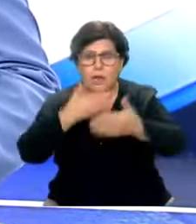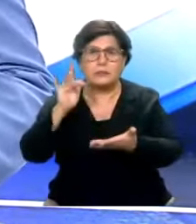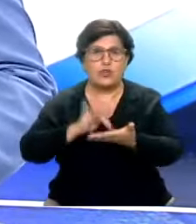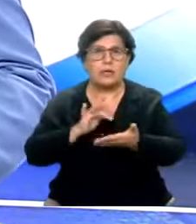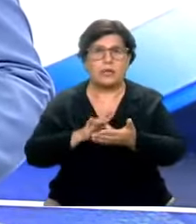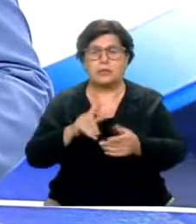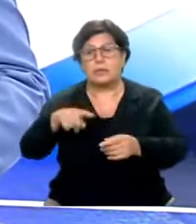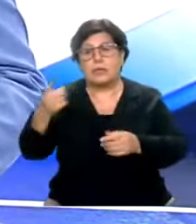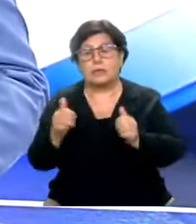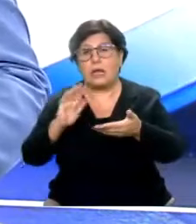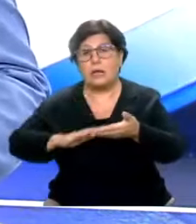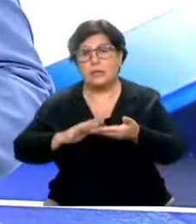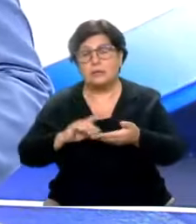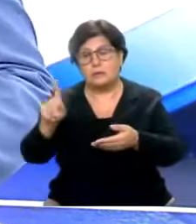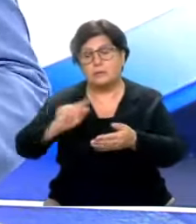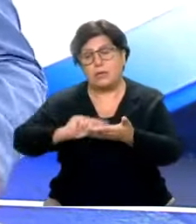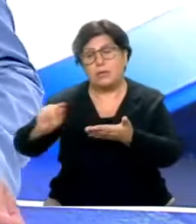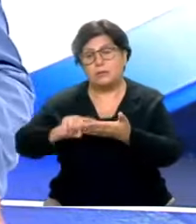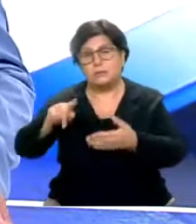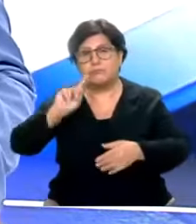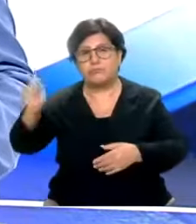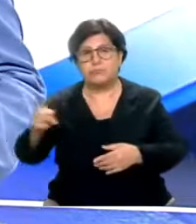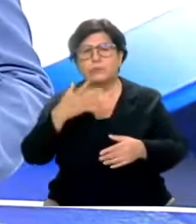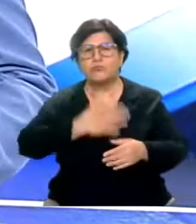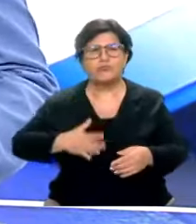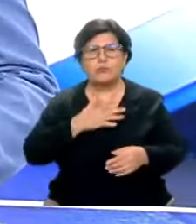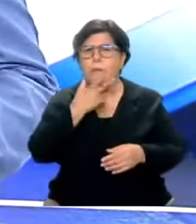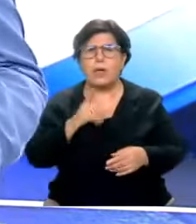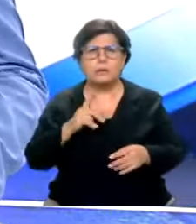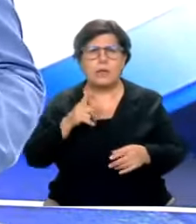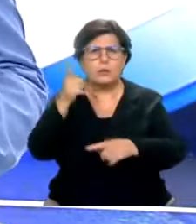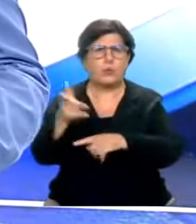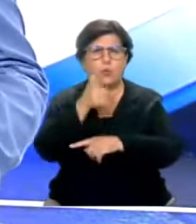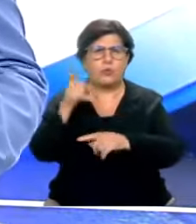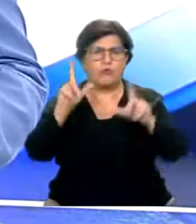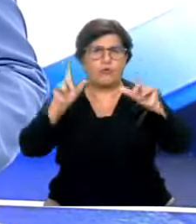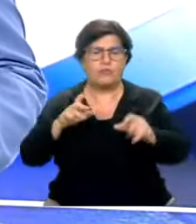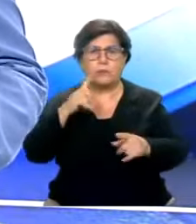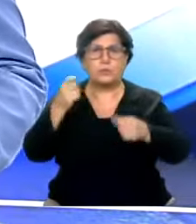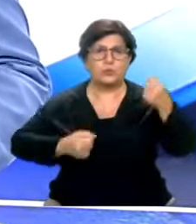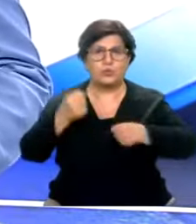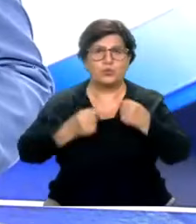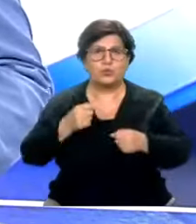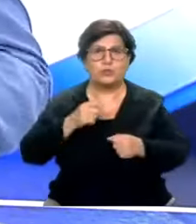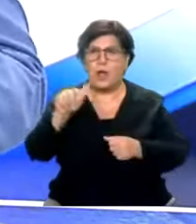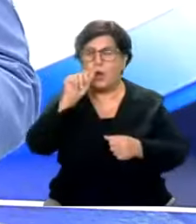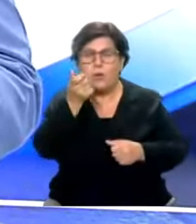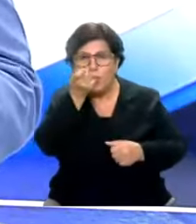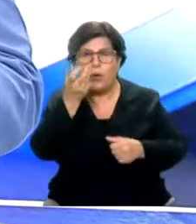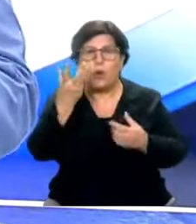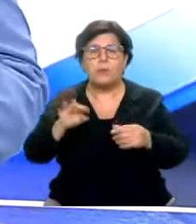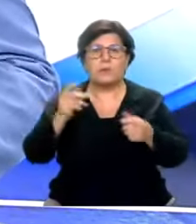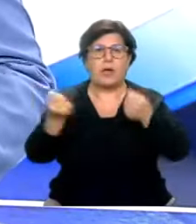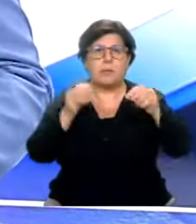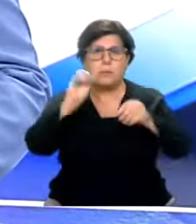da yanındaki arkadaşına yazdırmaya çalıştı. Bursa'da da benzer görüntüler vardı. Bir sürücü alkol metreye üflememek için arabasını